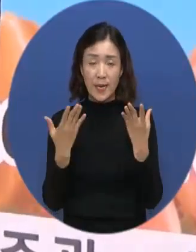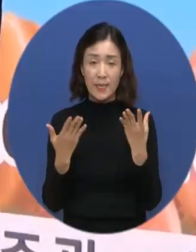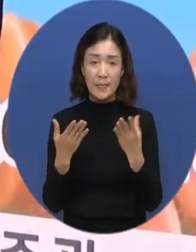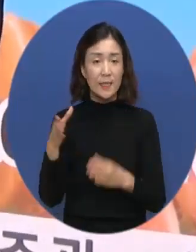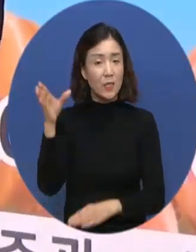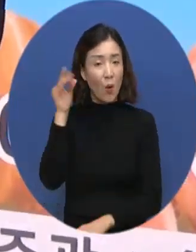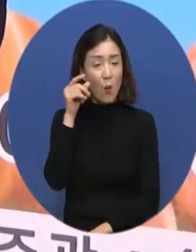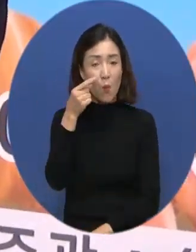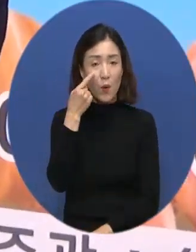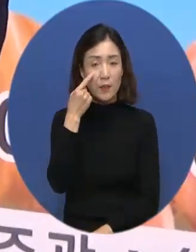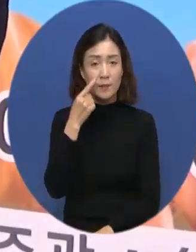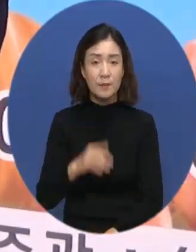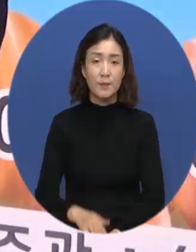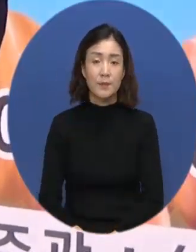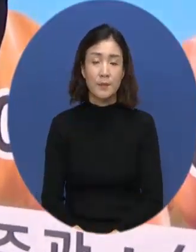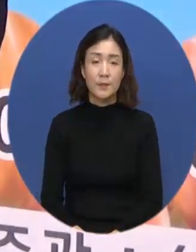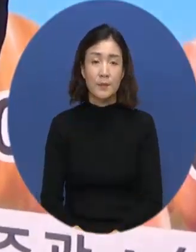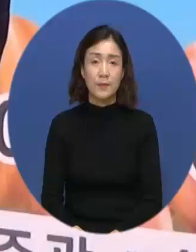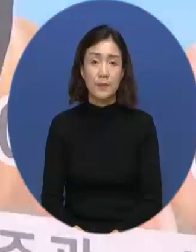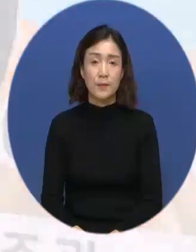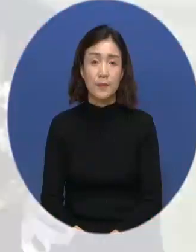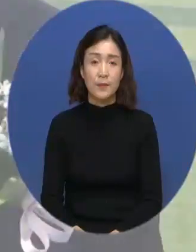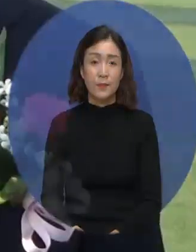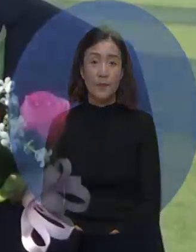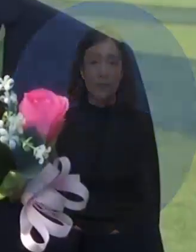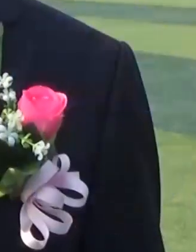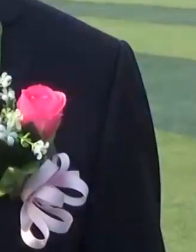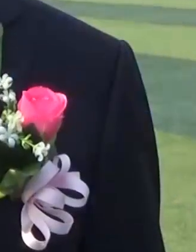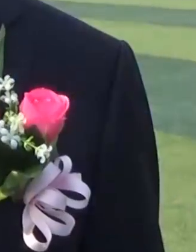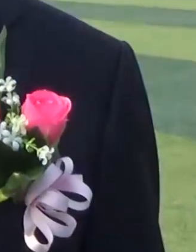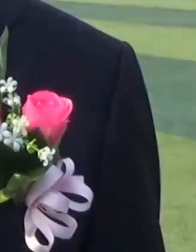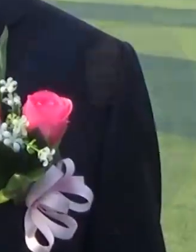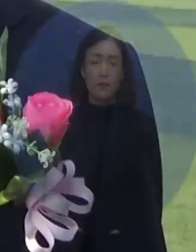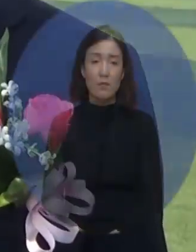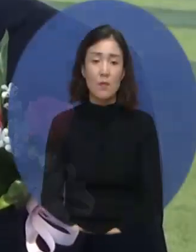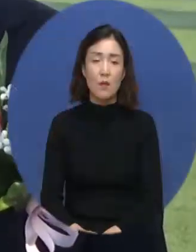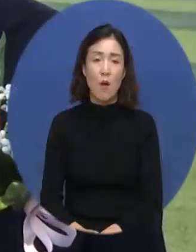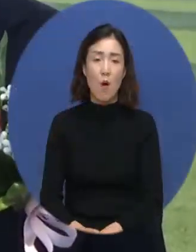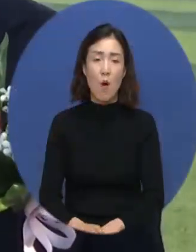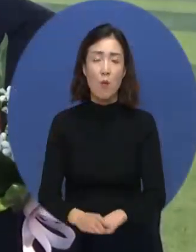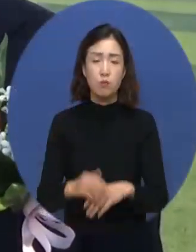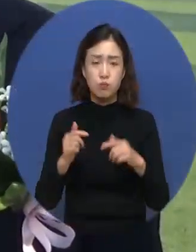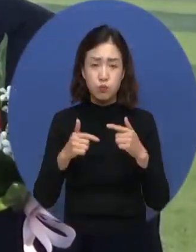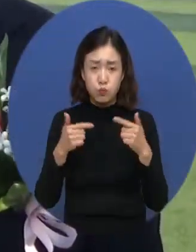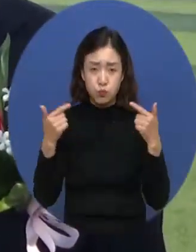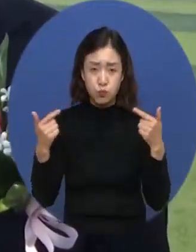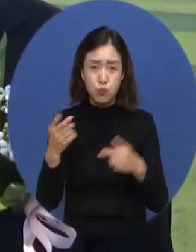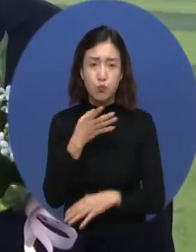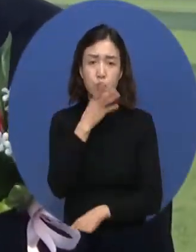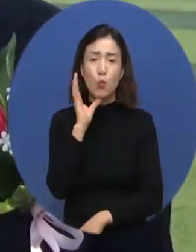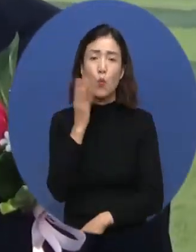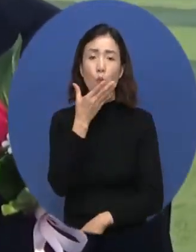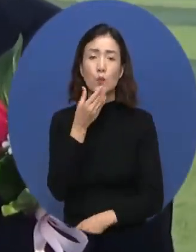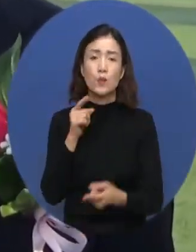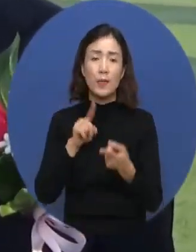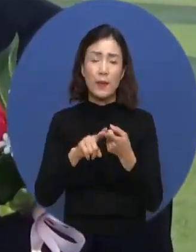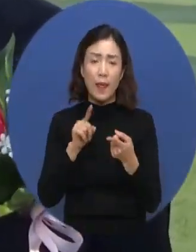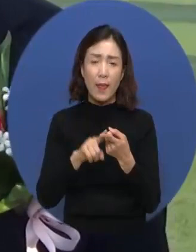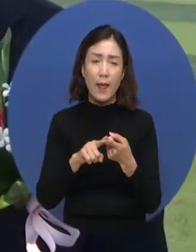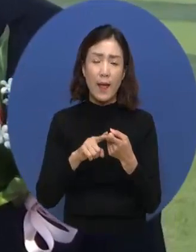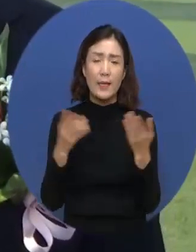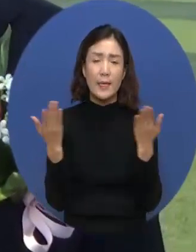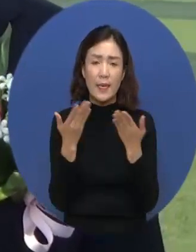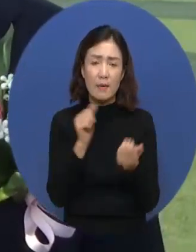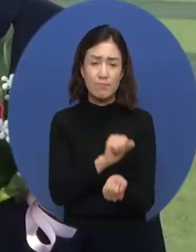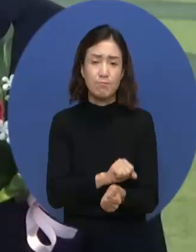들어주시고 우리 군에 발로 우리 이제 노인 복지에 관한 업무량도 들어가고